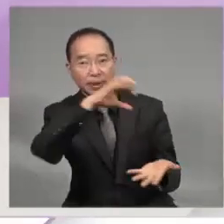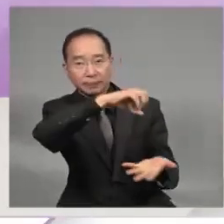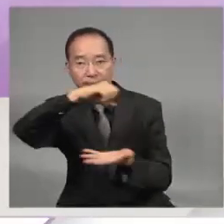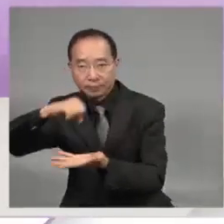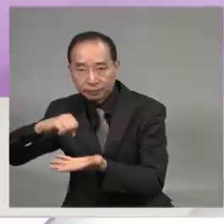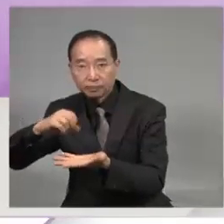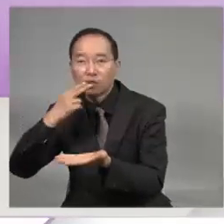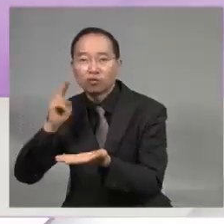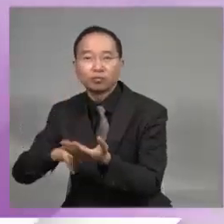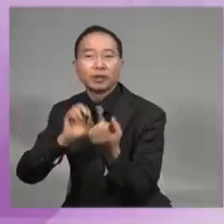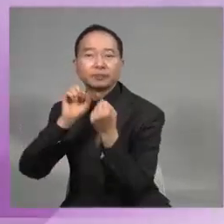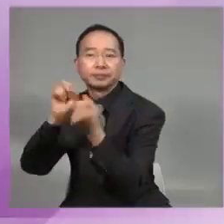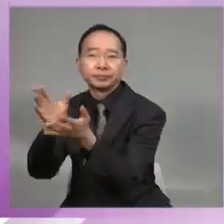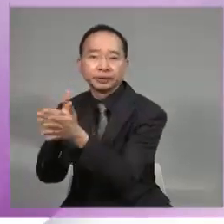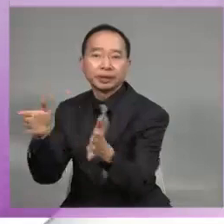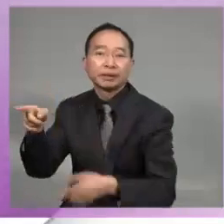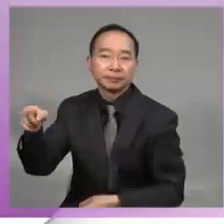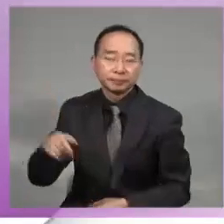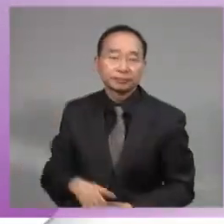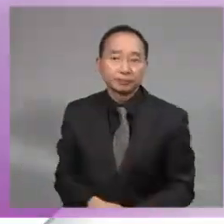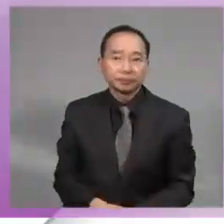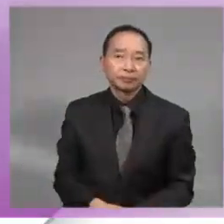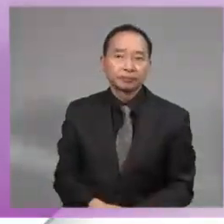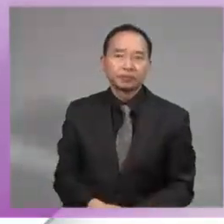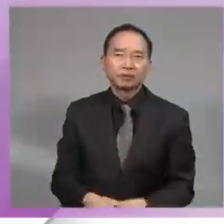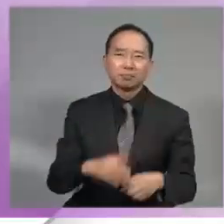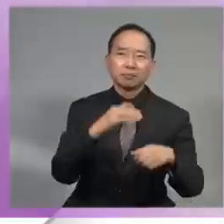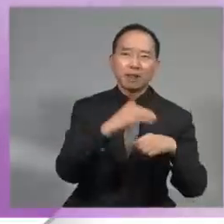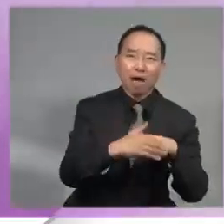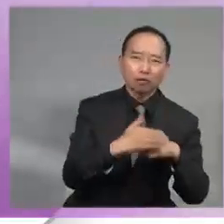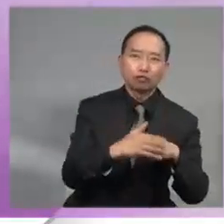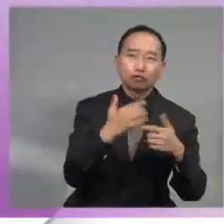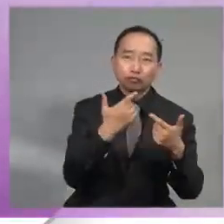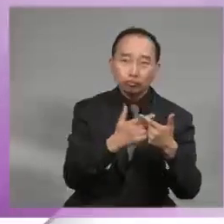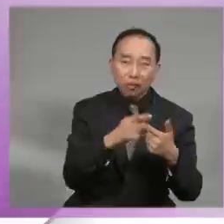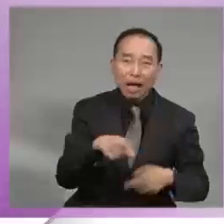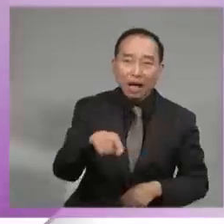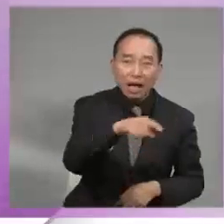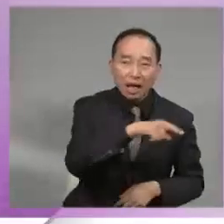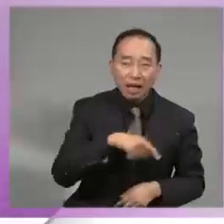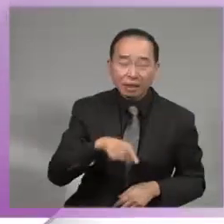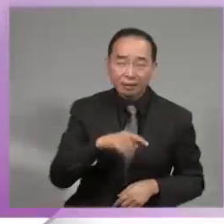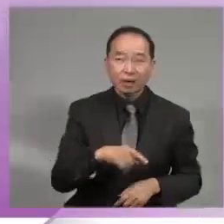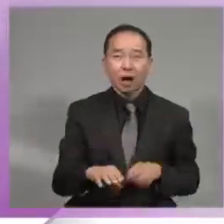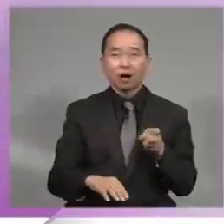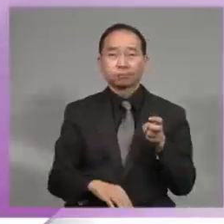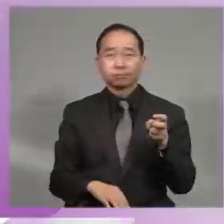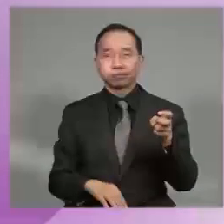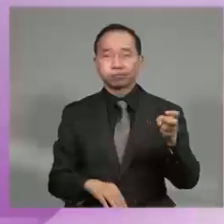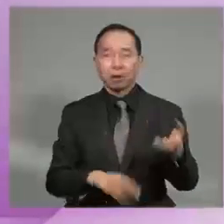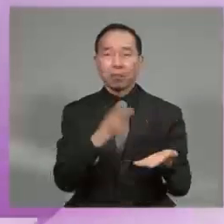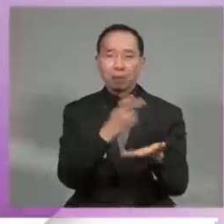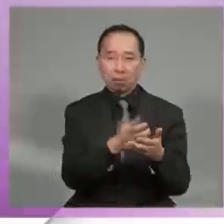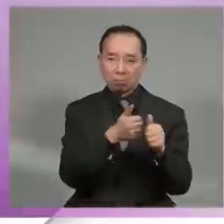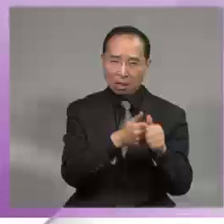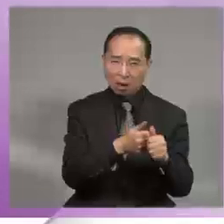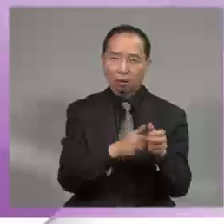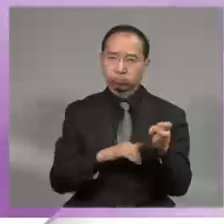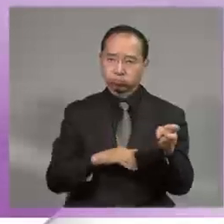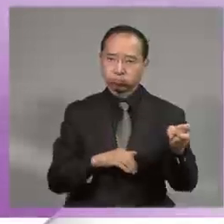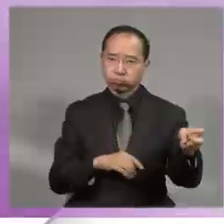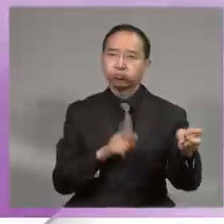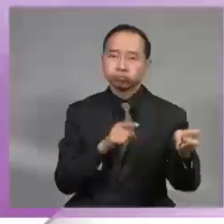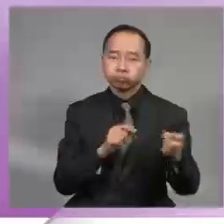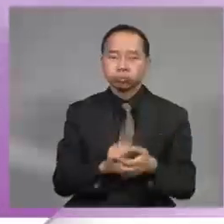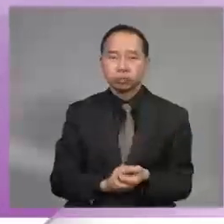예. 아, 물론 저기 대구도 그렇고 이제 부산도 그렇고 뭐 차량 이송을 이제 적법한 절차에 따라서 지금 진행을 하고 계신데